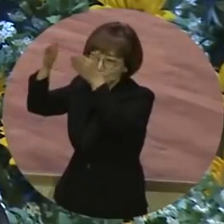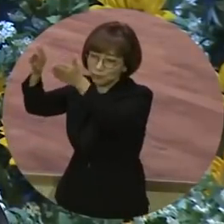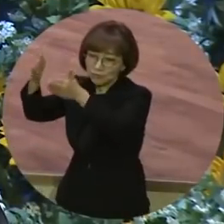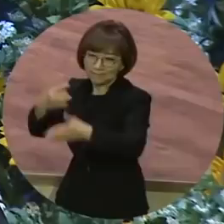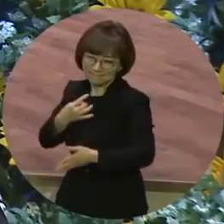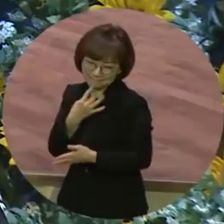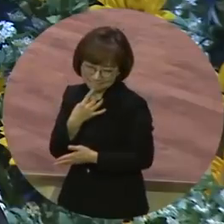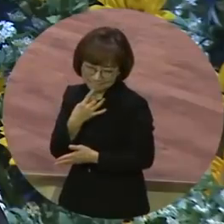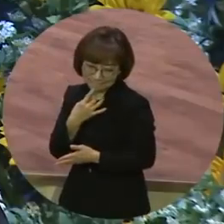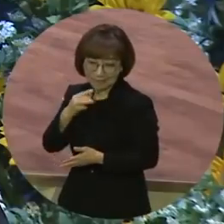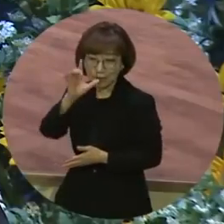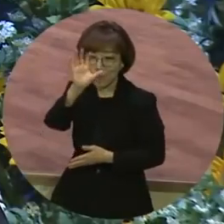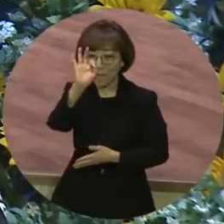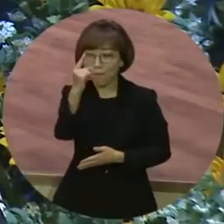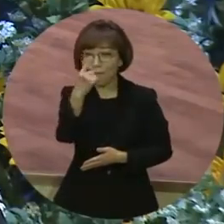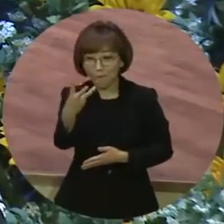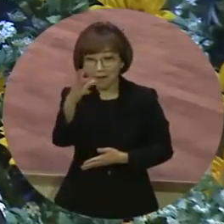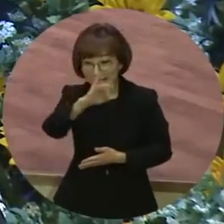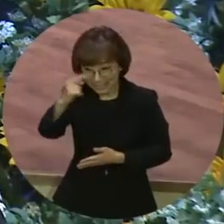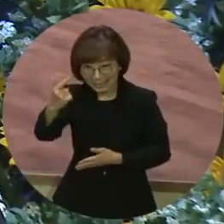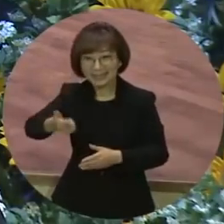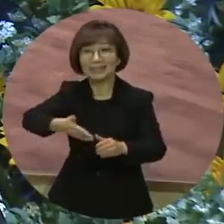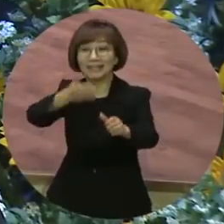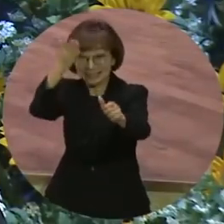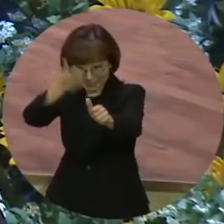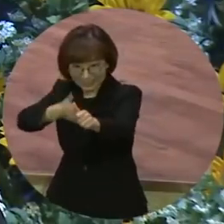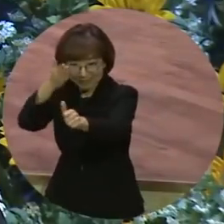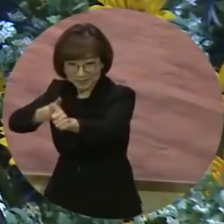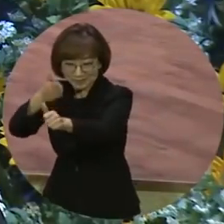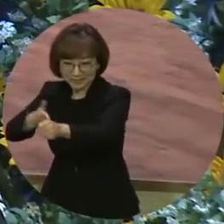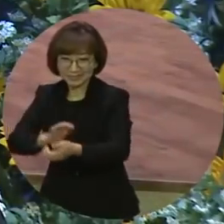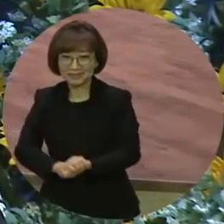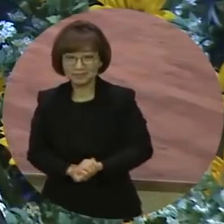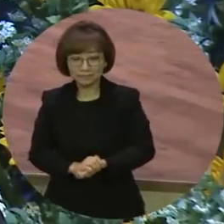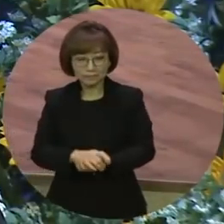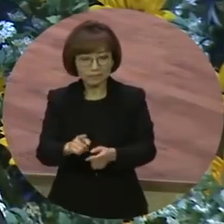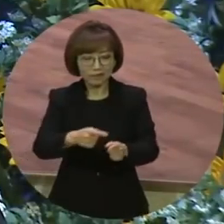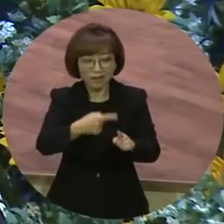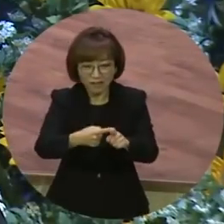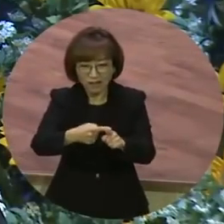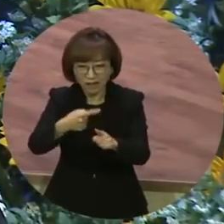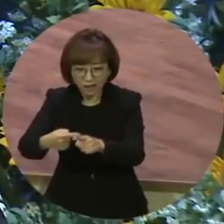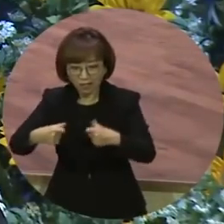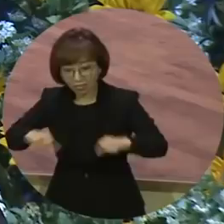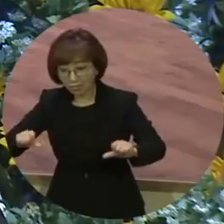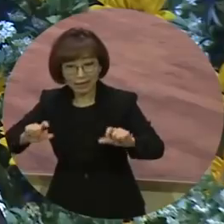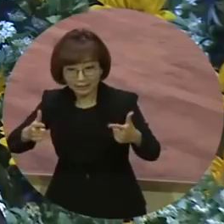그래요? 일심 전심 지속이라 그래요. 일심 전심 지속.